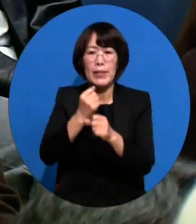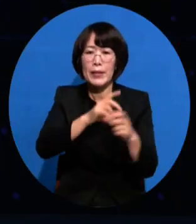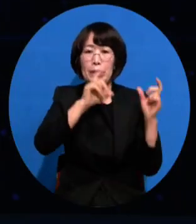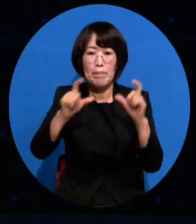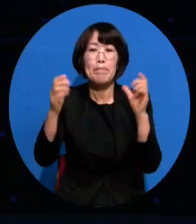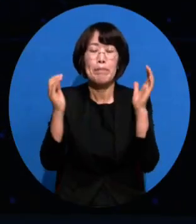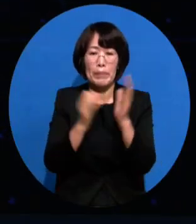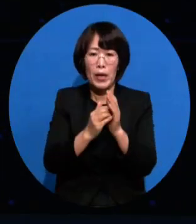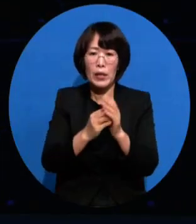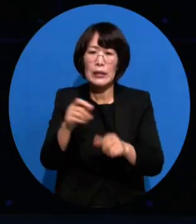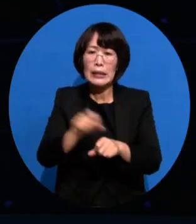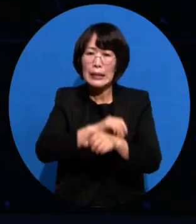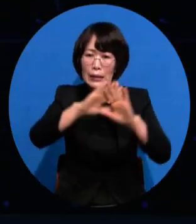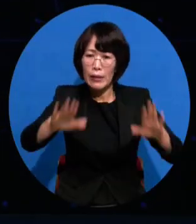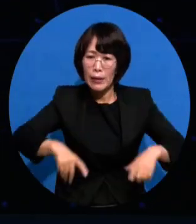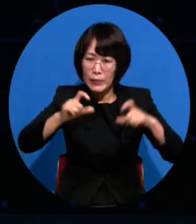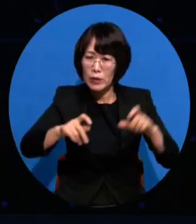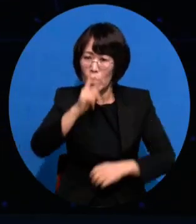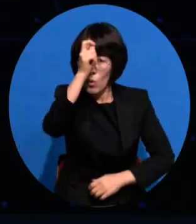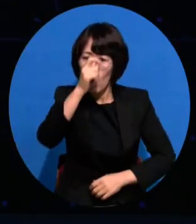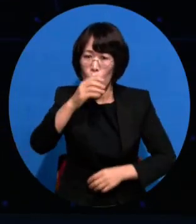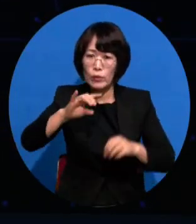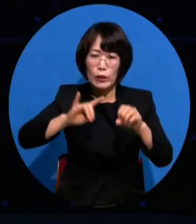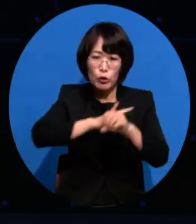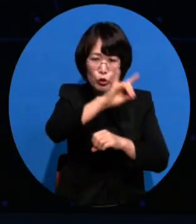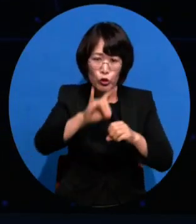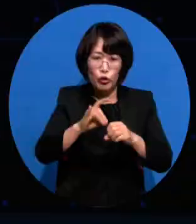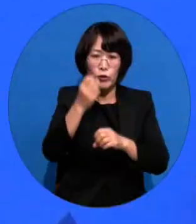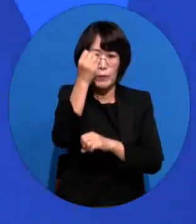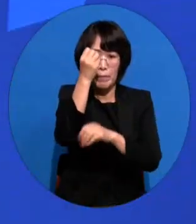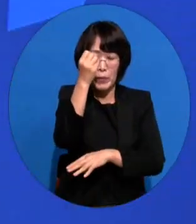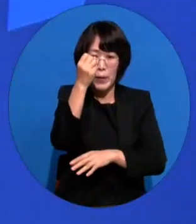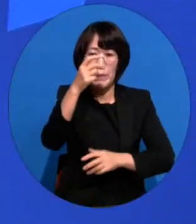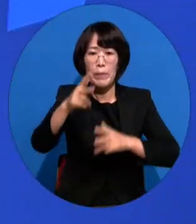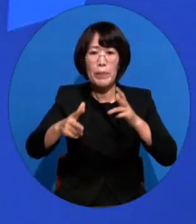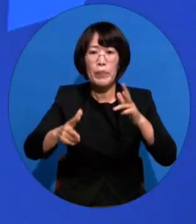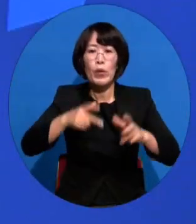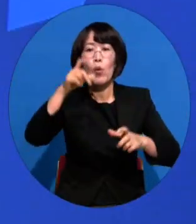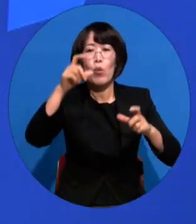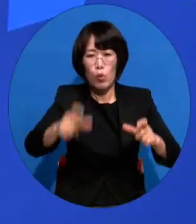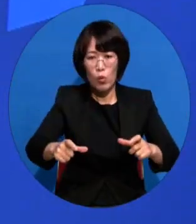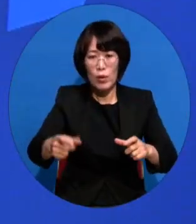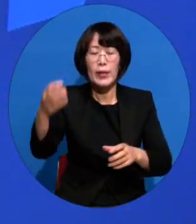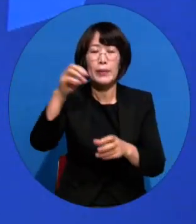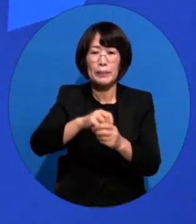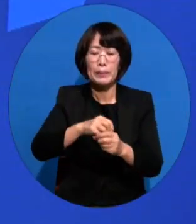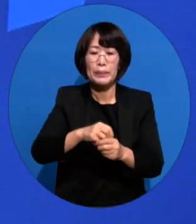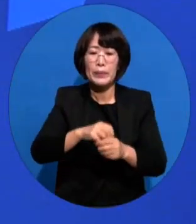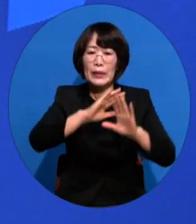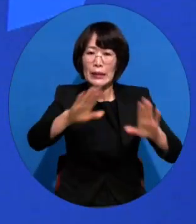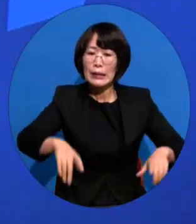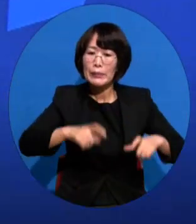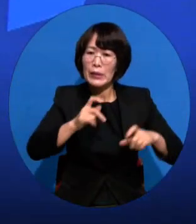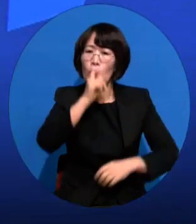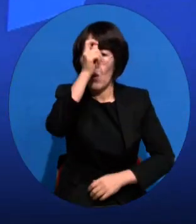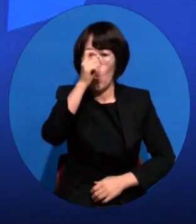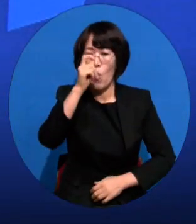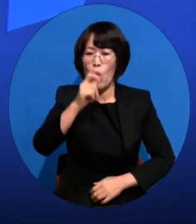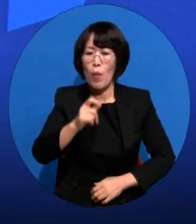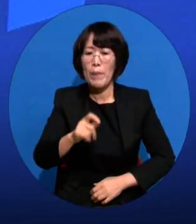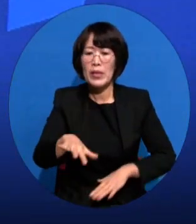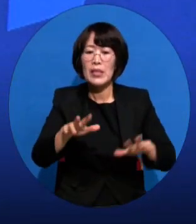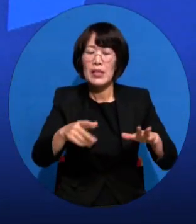발표했습니다. 특히 전남에서는 고흥우주발사체 국가산단이 유일하게 여기에 포함됐습니다. 전남 고흥입니다. 이미